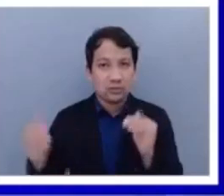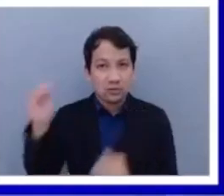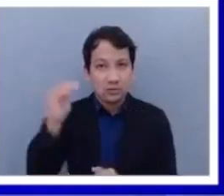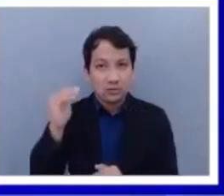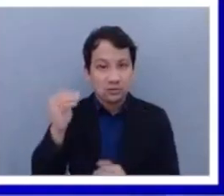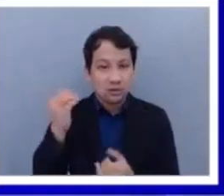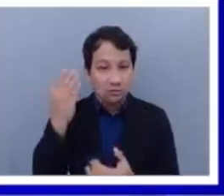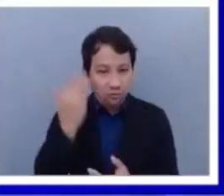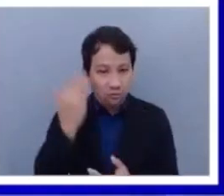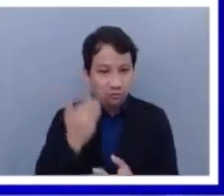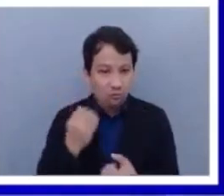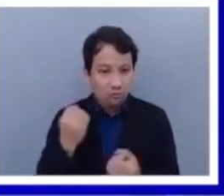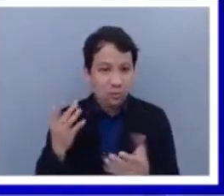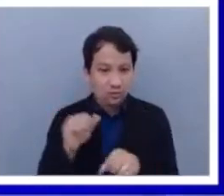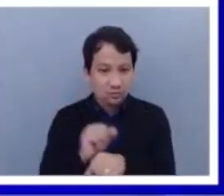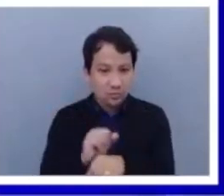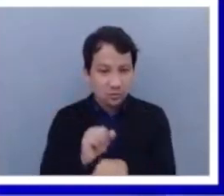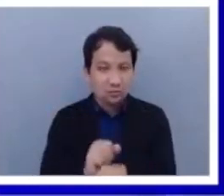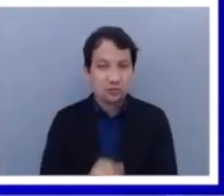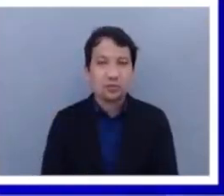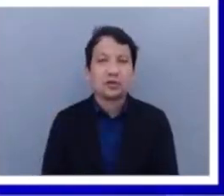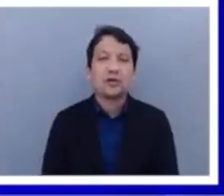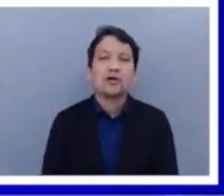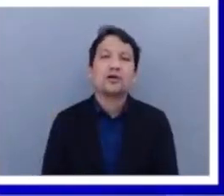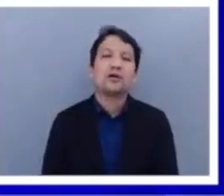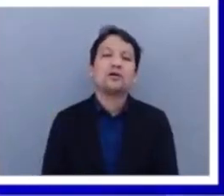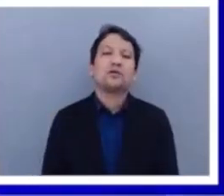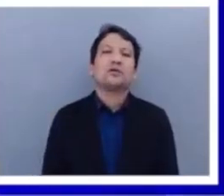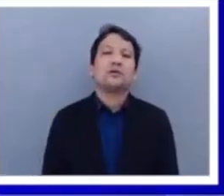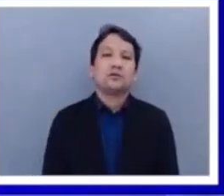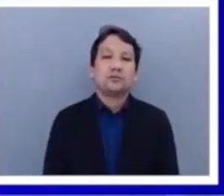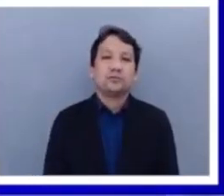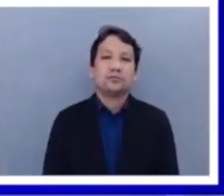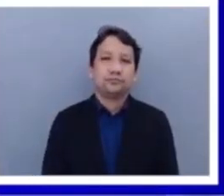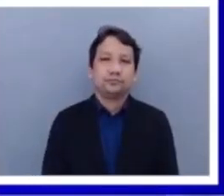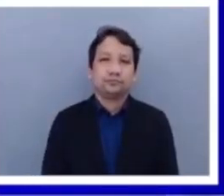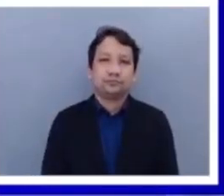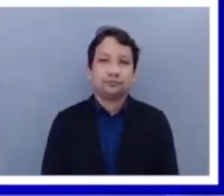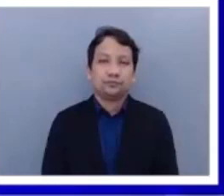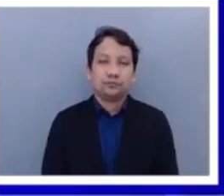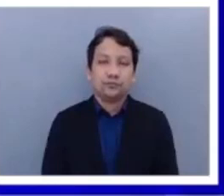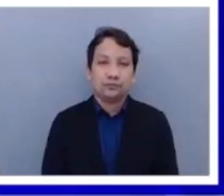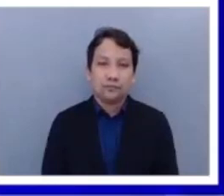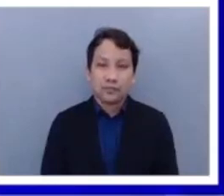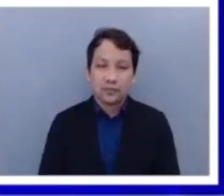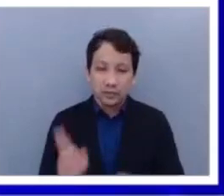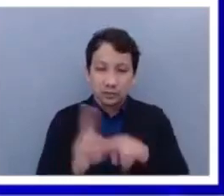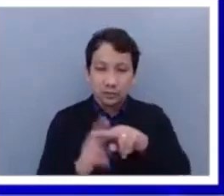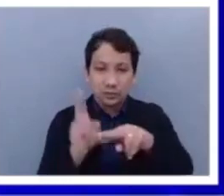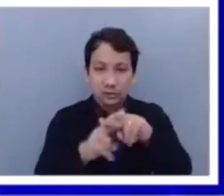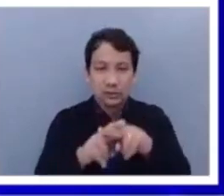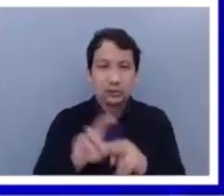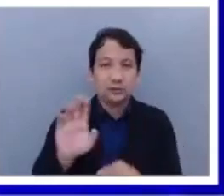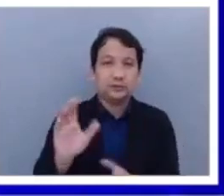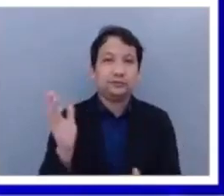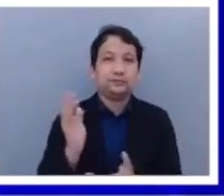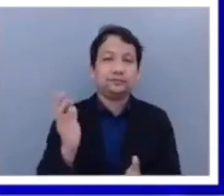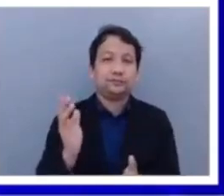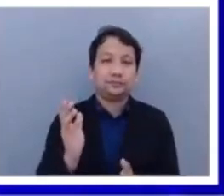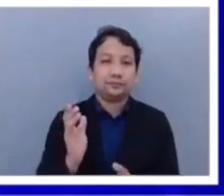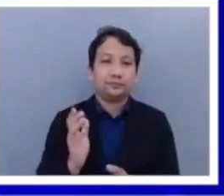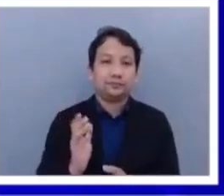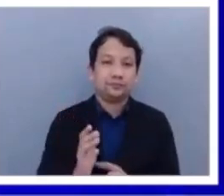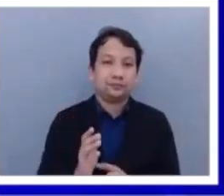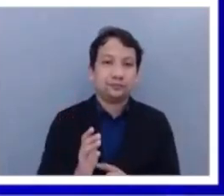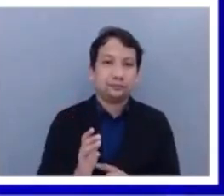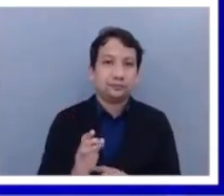nila. So kaya doon nagdadagdag sila rin sa unemployed persons. Pero